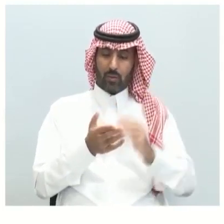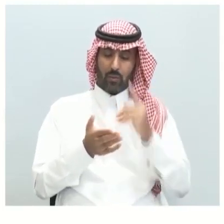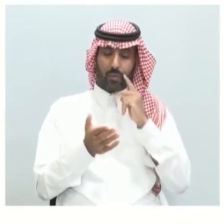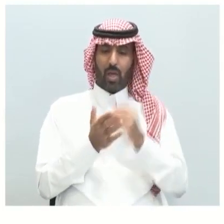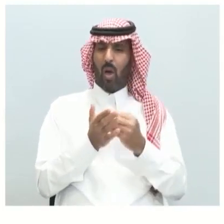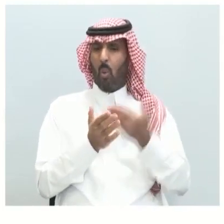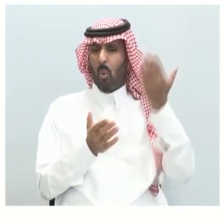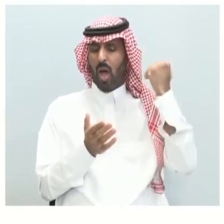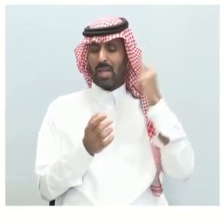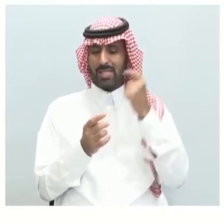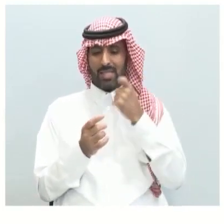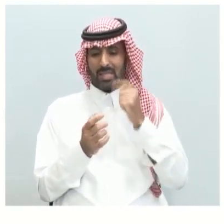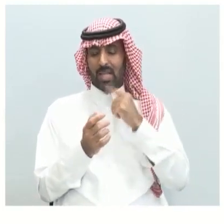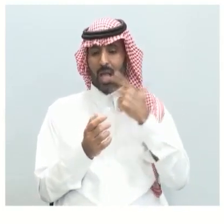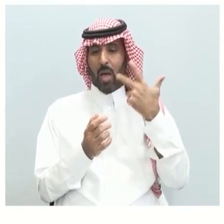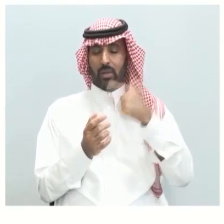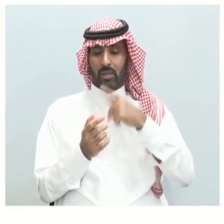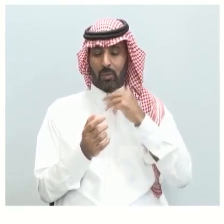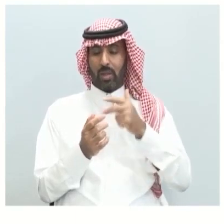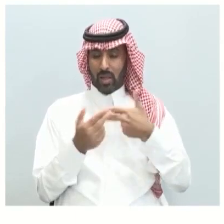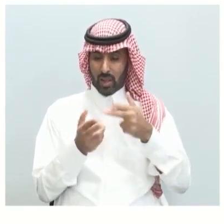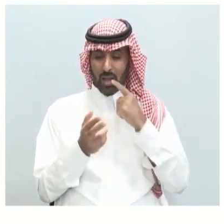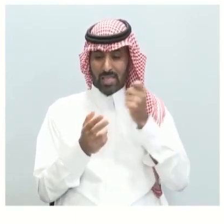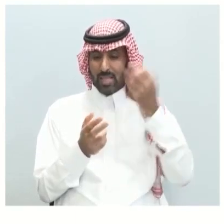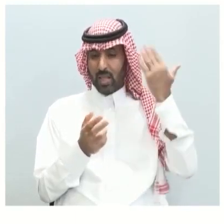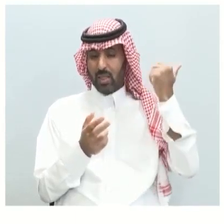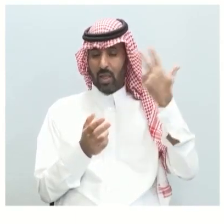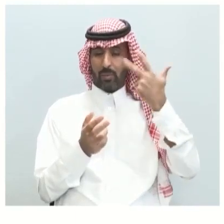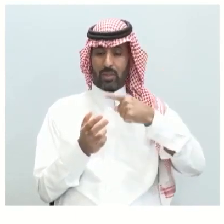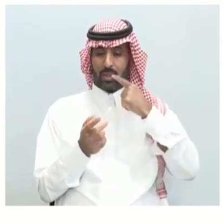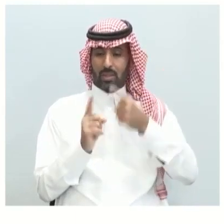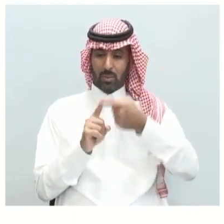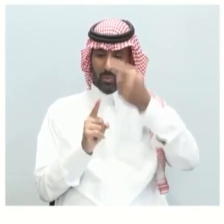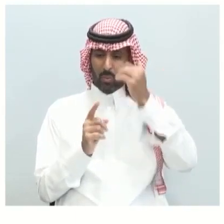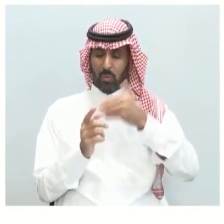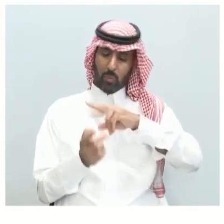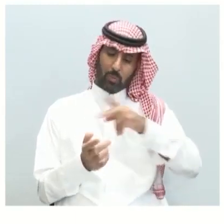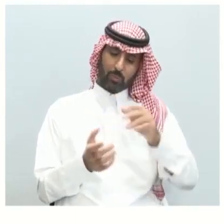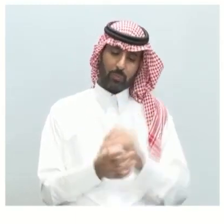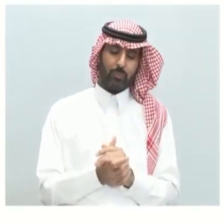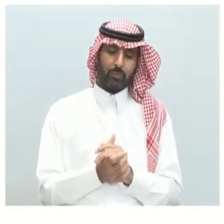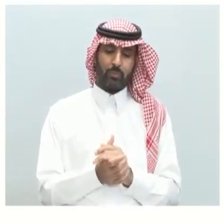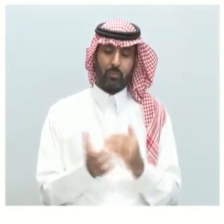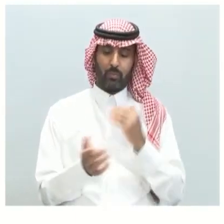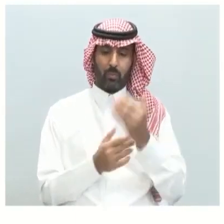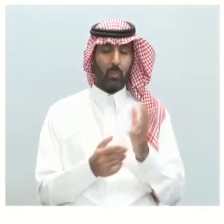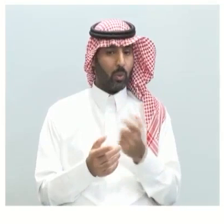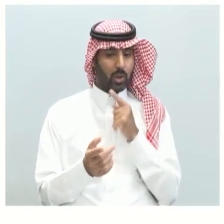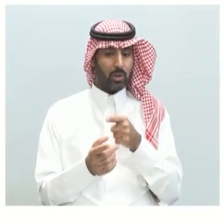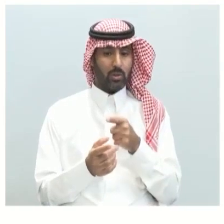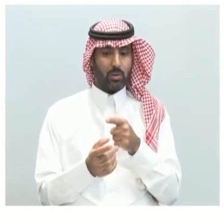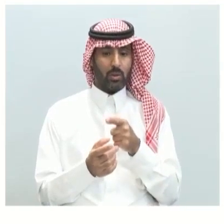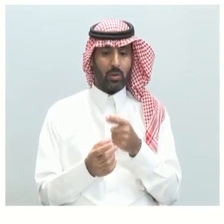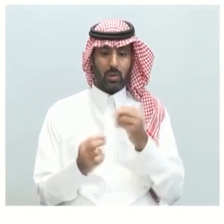القرن الساب عشر وبدايات القرن الثام عشر مقايس درجات حراره مختلفه الان ماذا